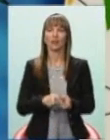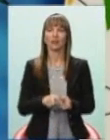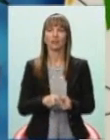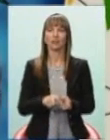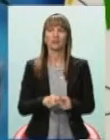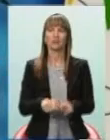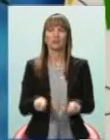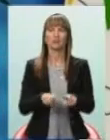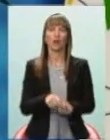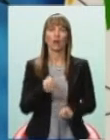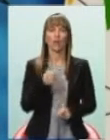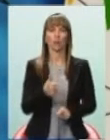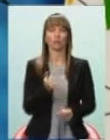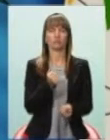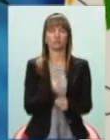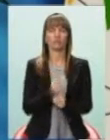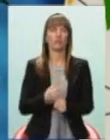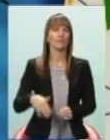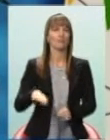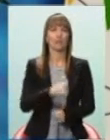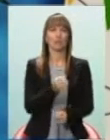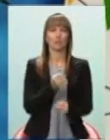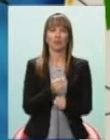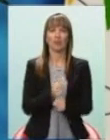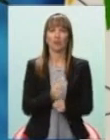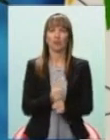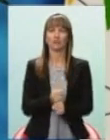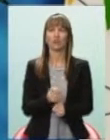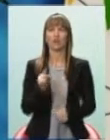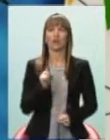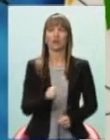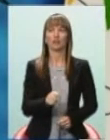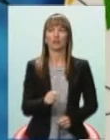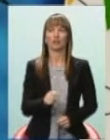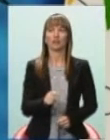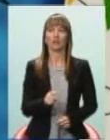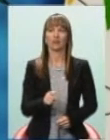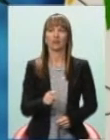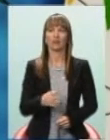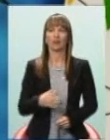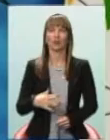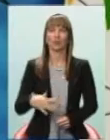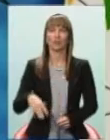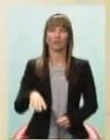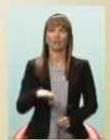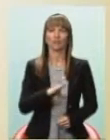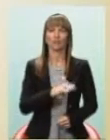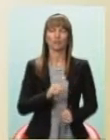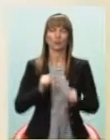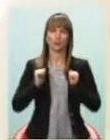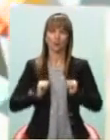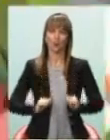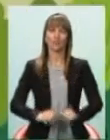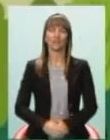хороший поступок всем делают. И они всех угуманивают.